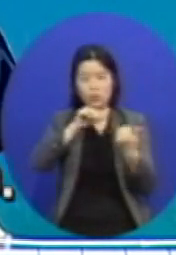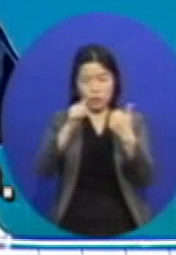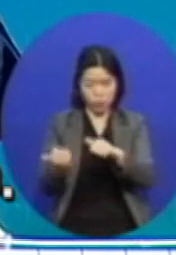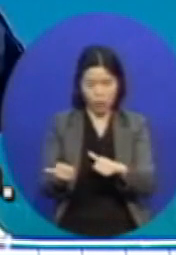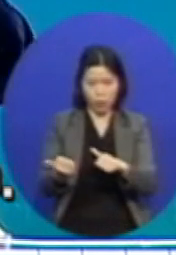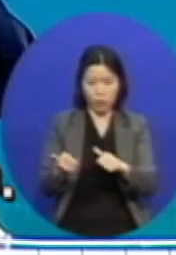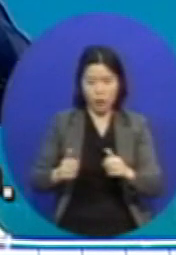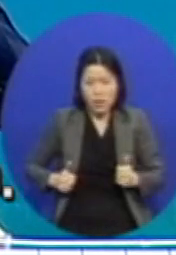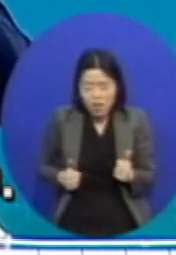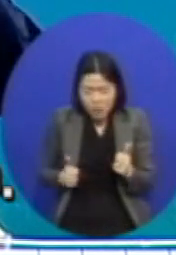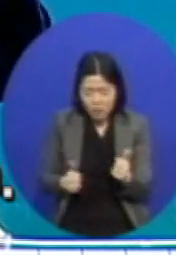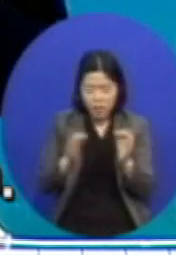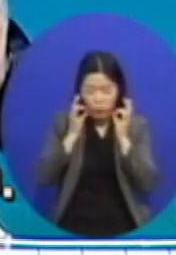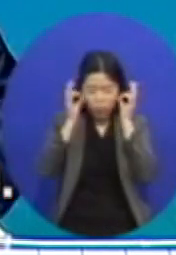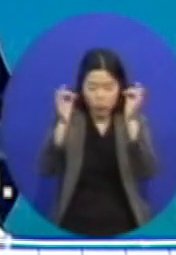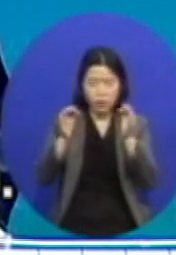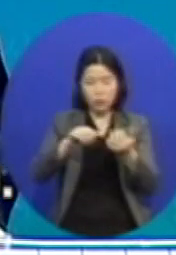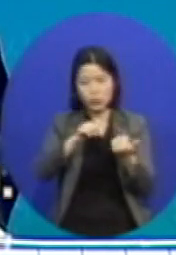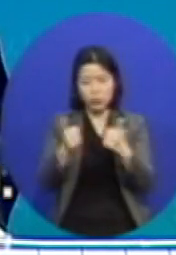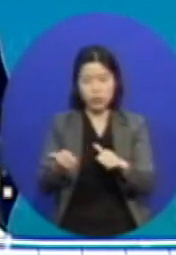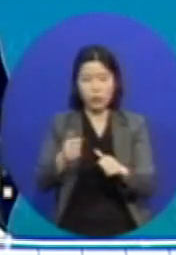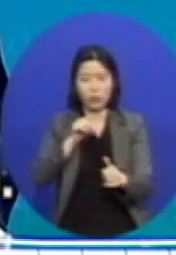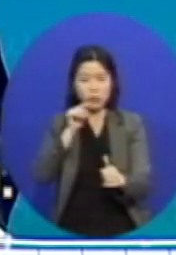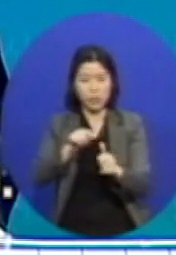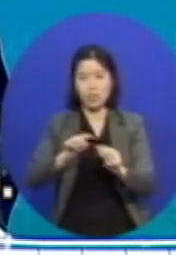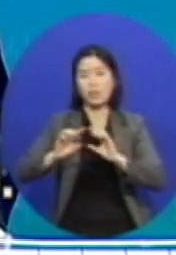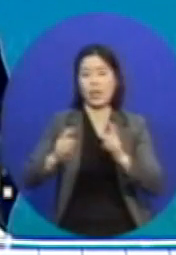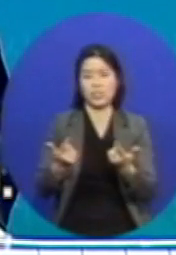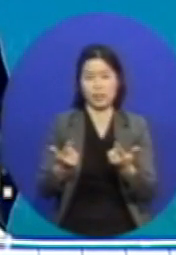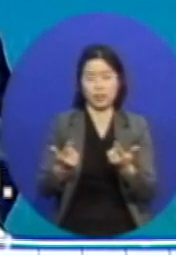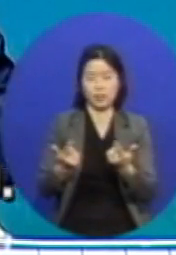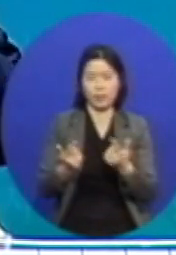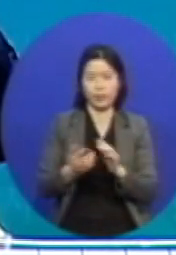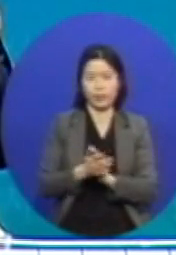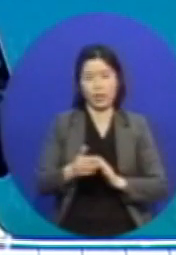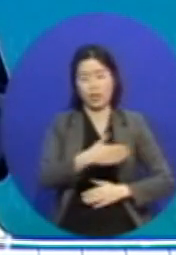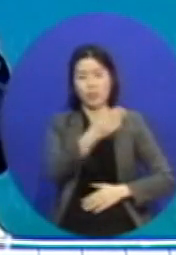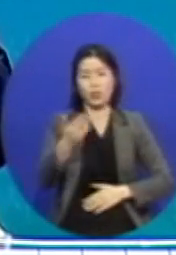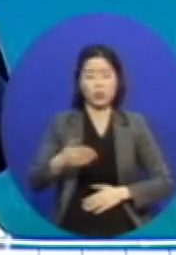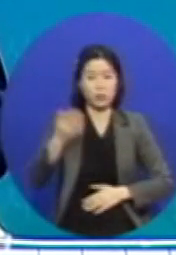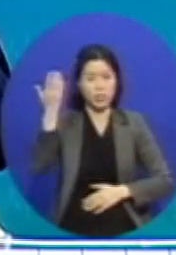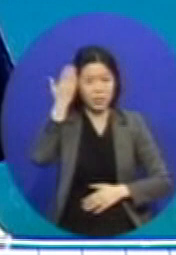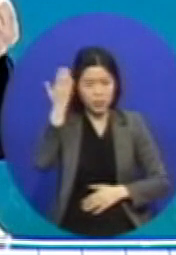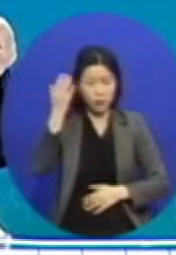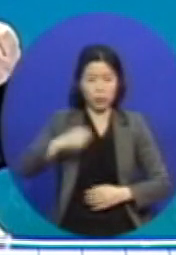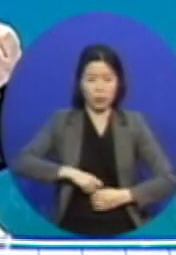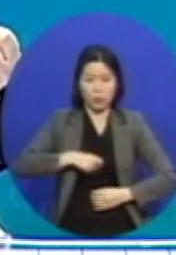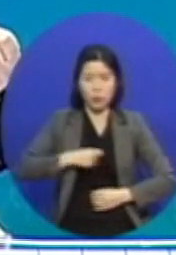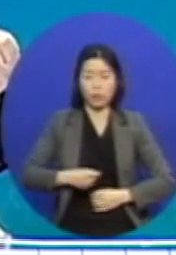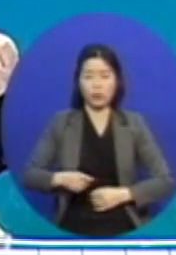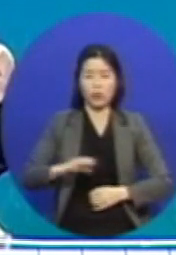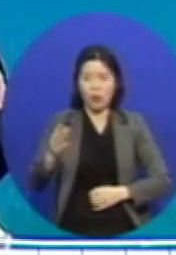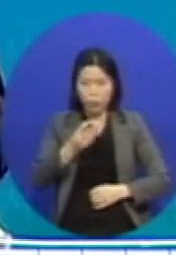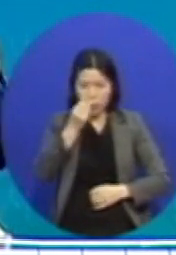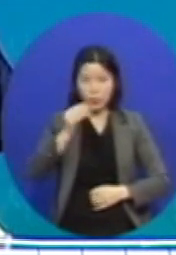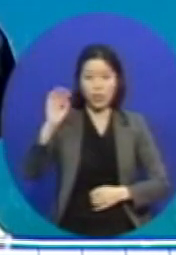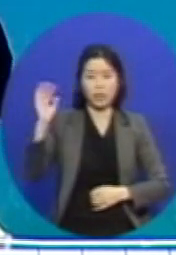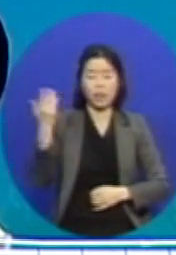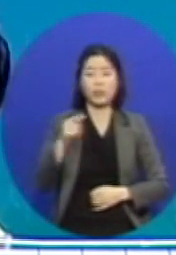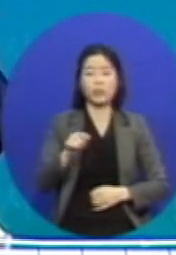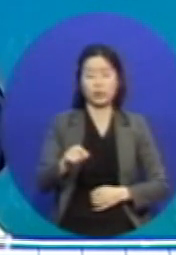애써서 죽으라고 말씀하시지 않았어요 여러분이 지 의롭고 의롭고 거룩하게 되는 것도